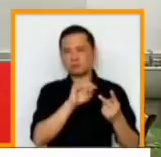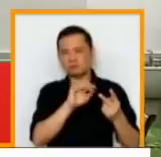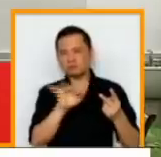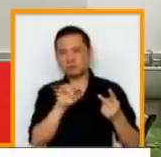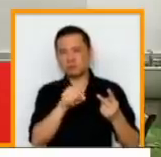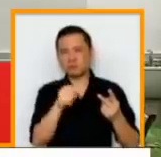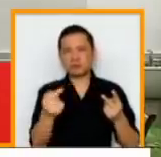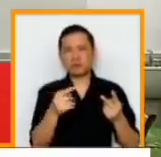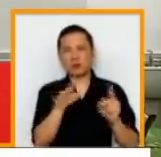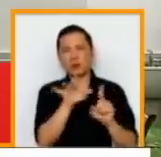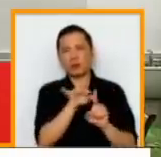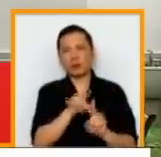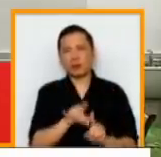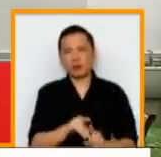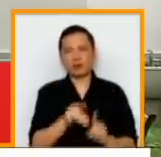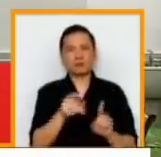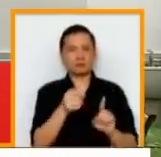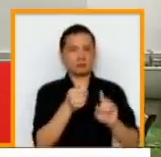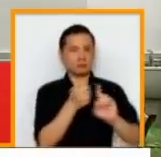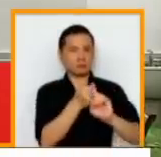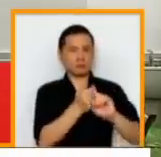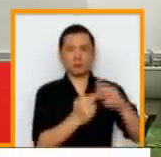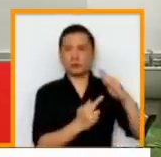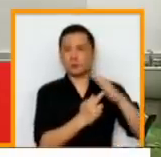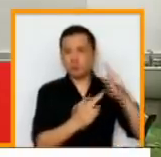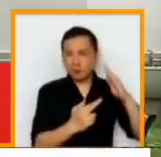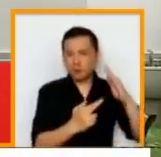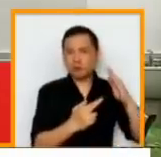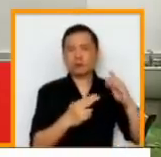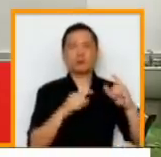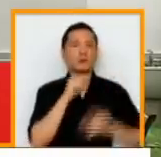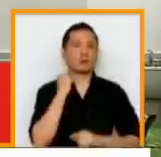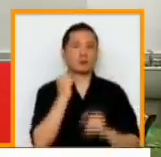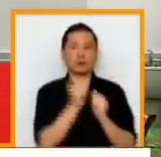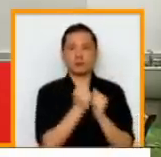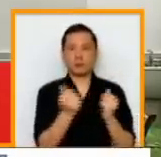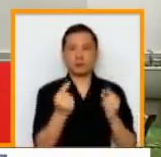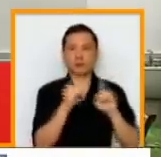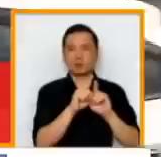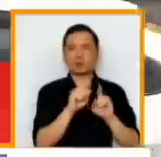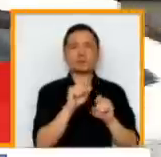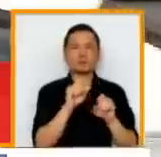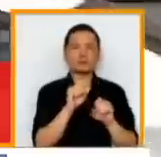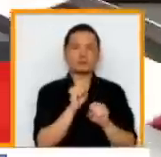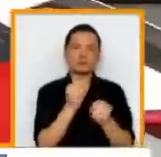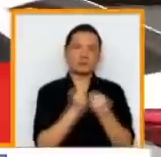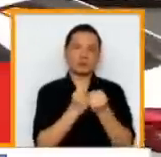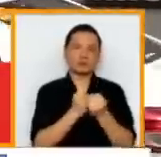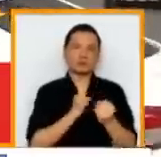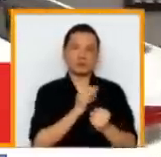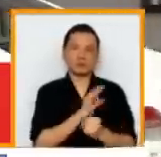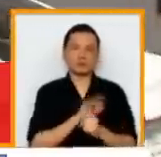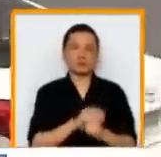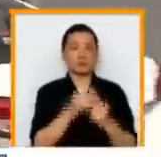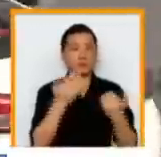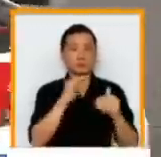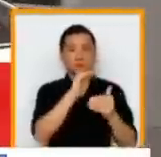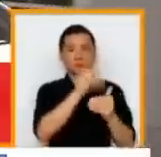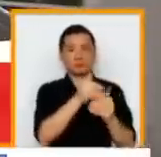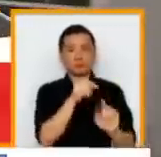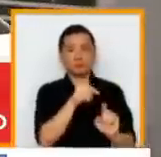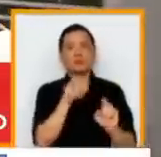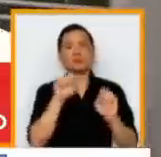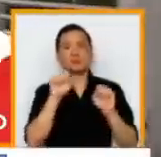mga pari at kanila mga tagapangalaga. Tangi ang mga gusali lang na itong naka-lockdown. Maaari pa rin magsimba pero